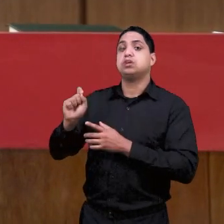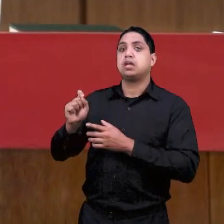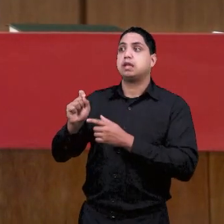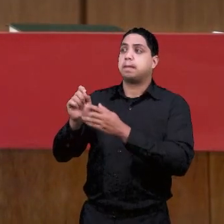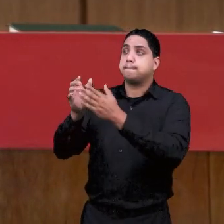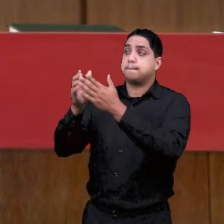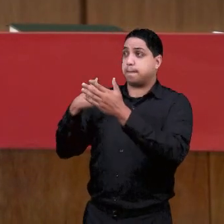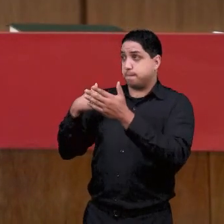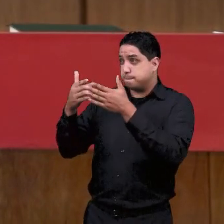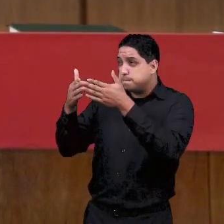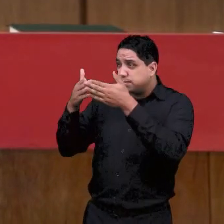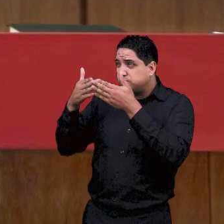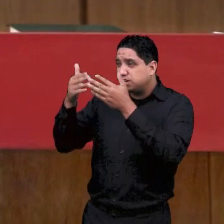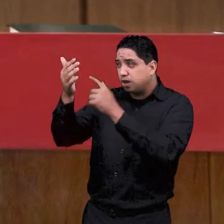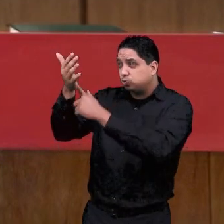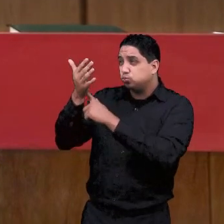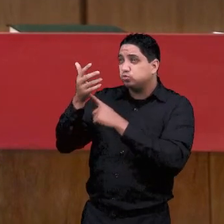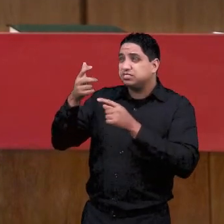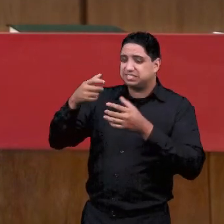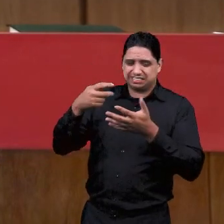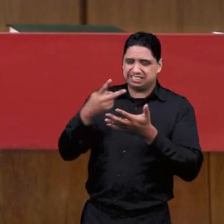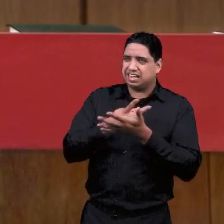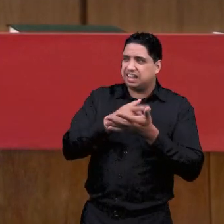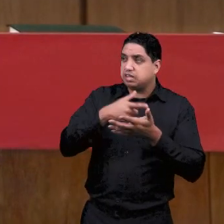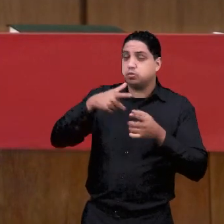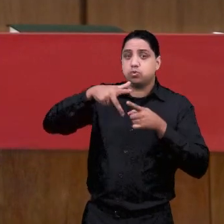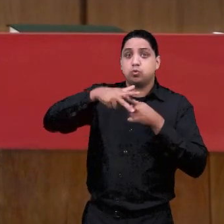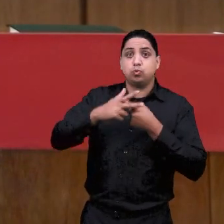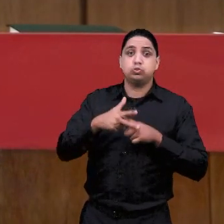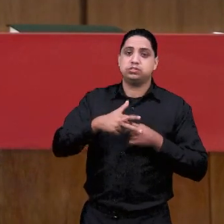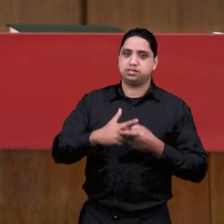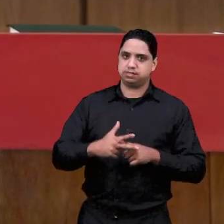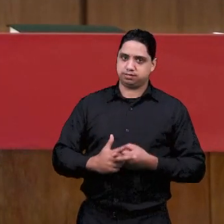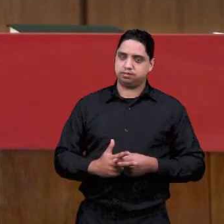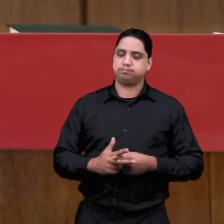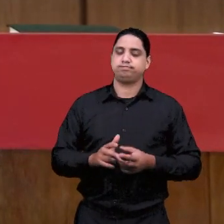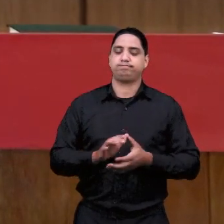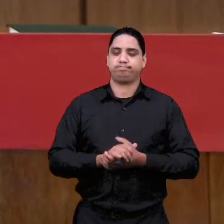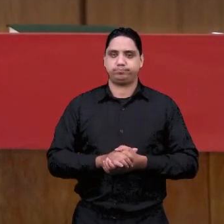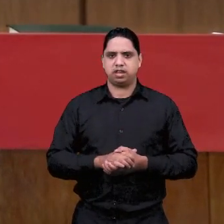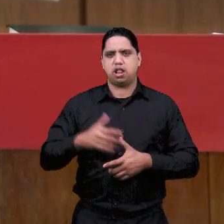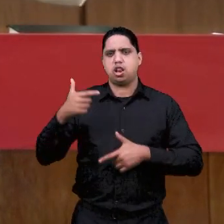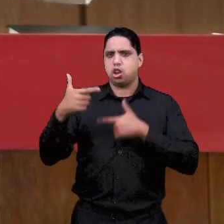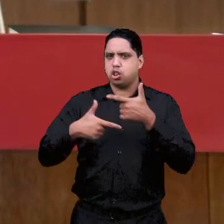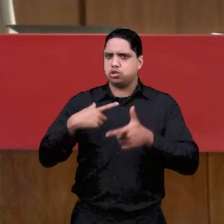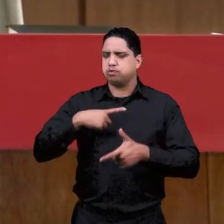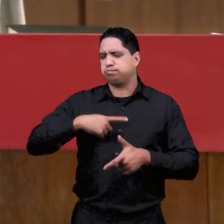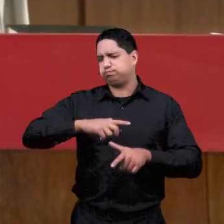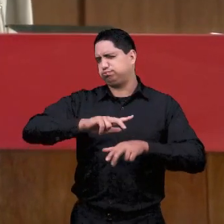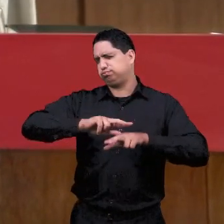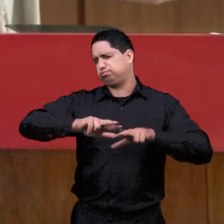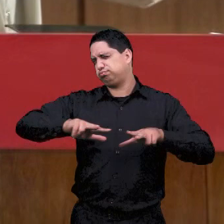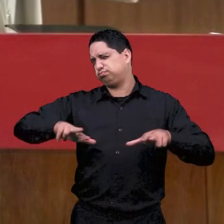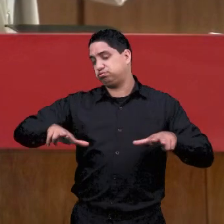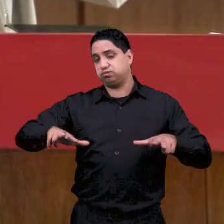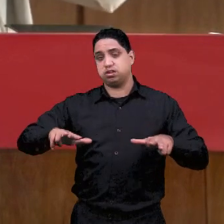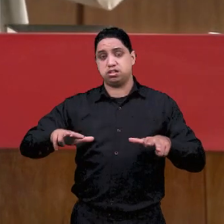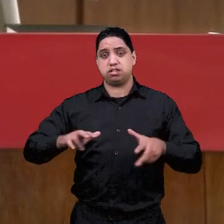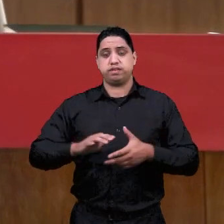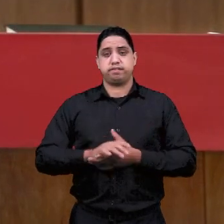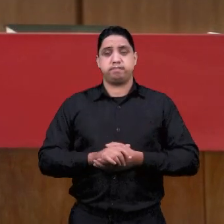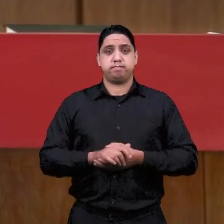pandémie, tout, le besoin, nos besoins qui sont beaucoup, les luttes, les combats. Donc, au